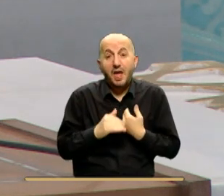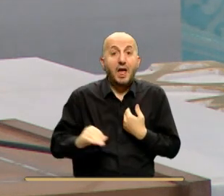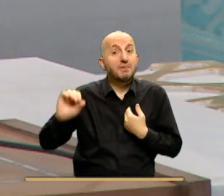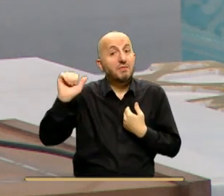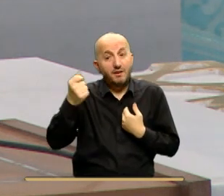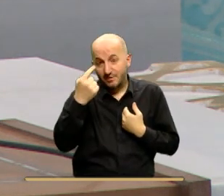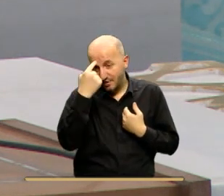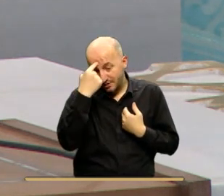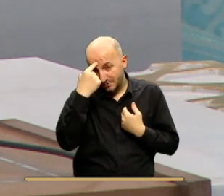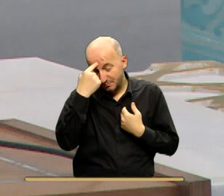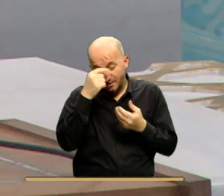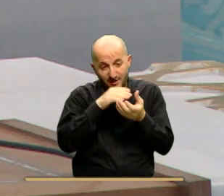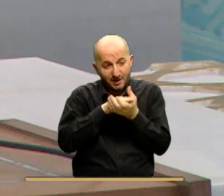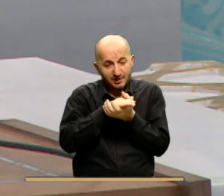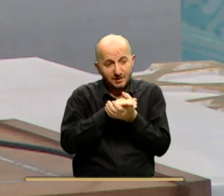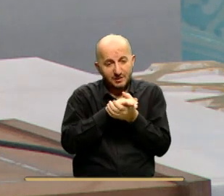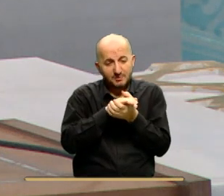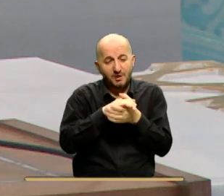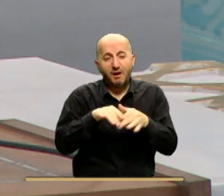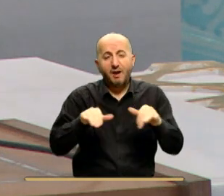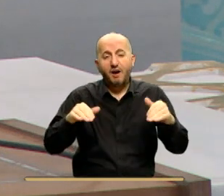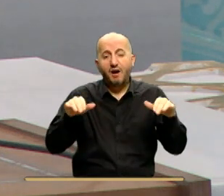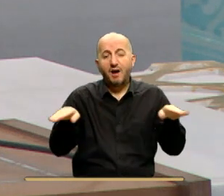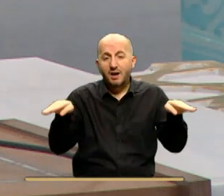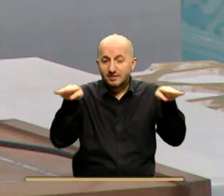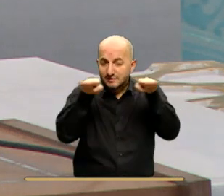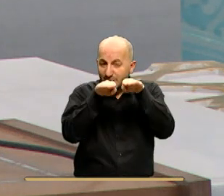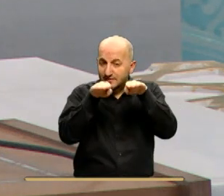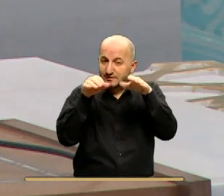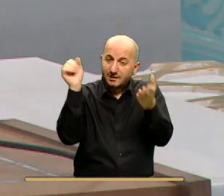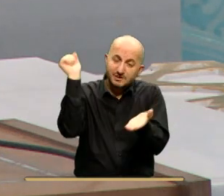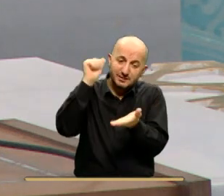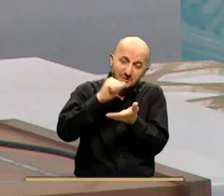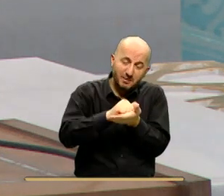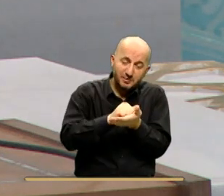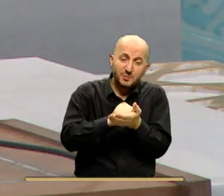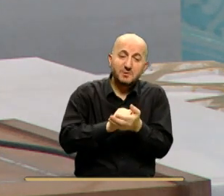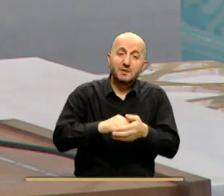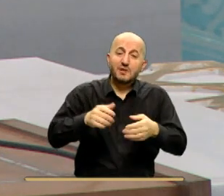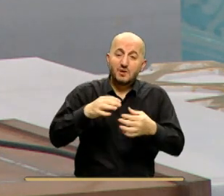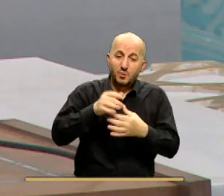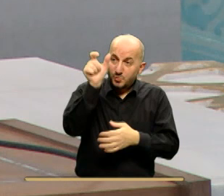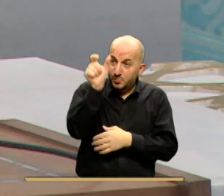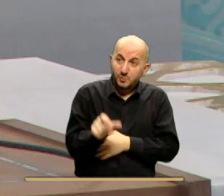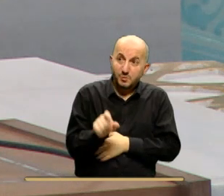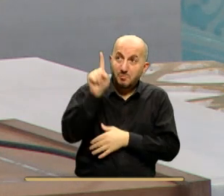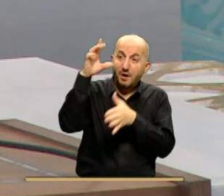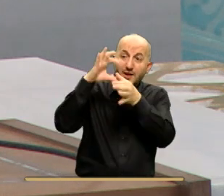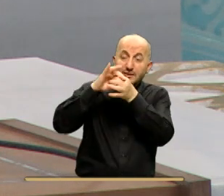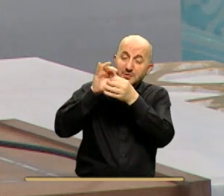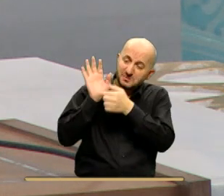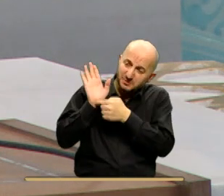yerimi ayaklarımın hizasını almak suretiyle sana kulluğumu ispat ediyorum, gösteriyorum demek